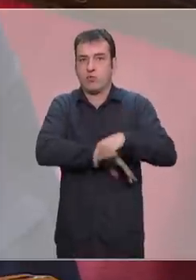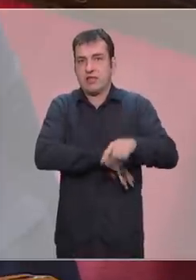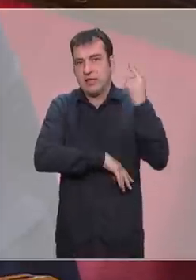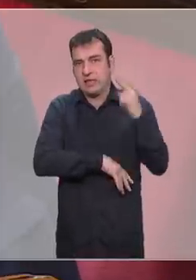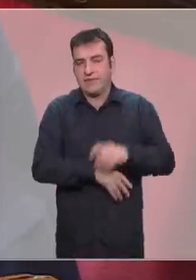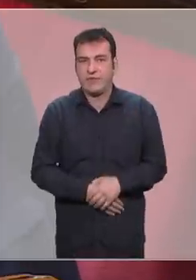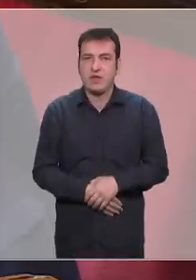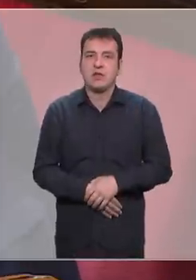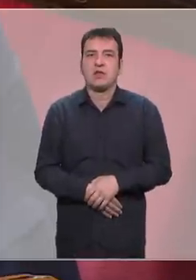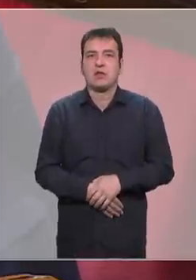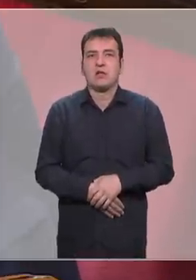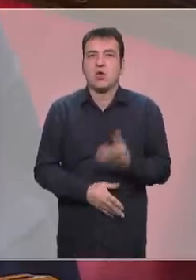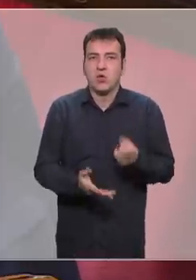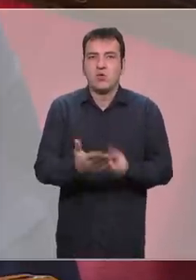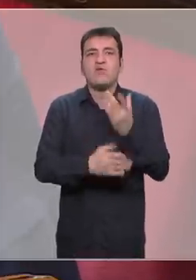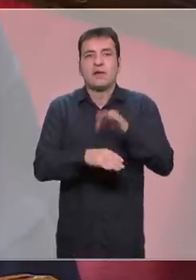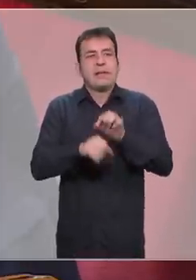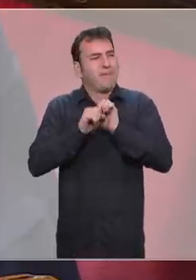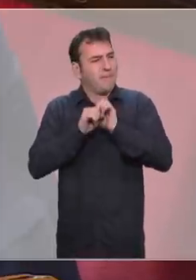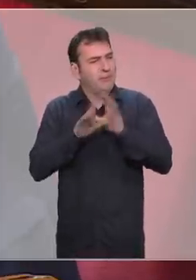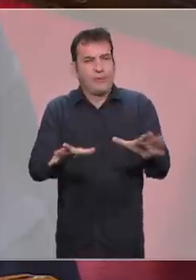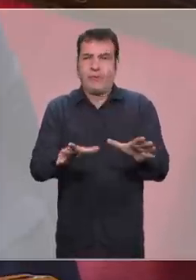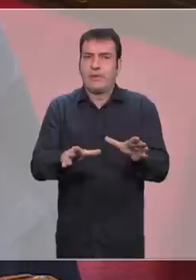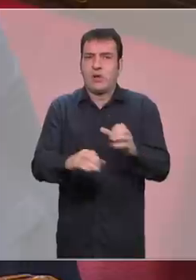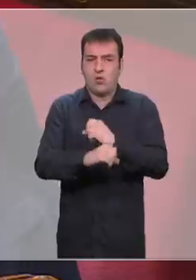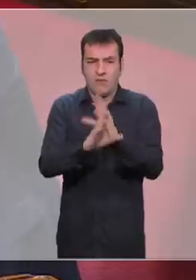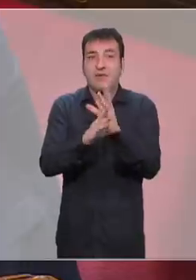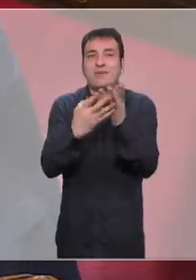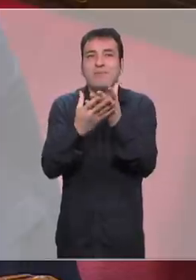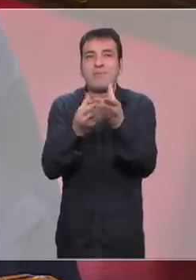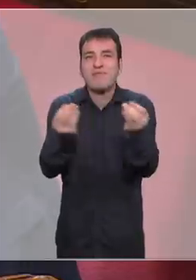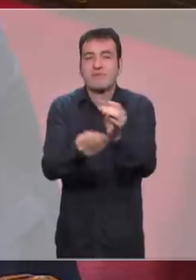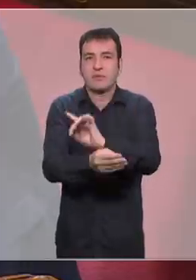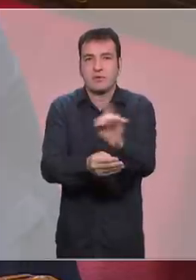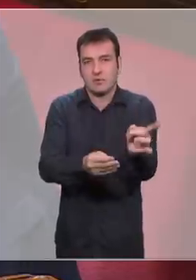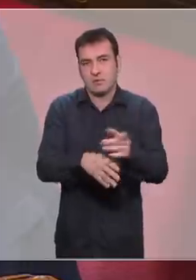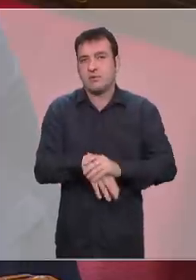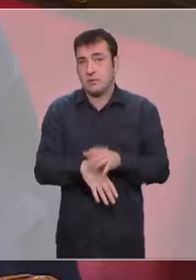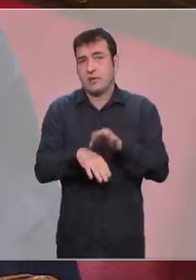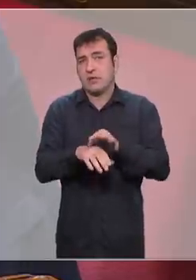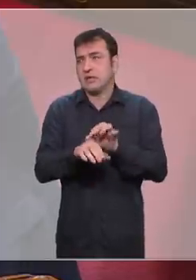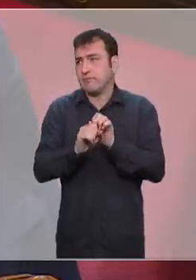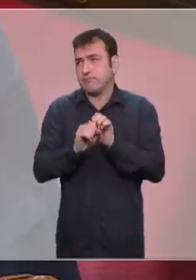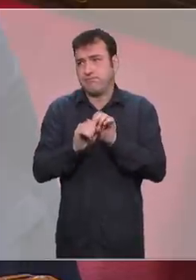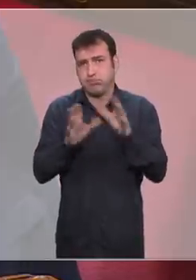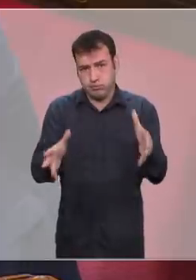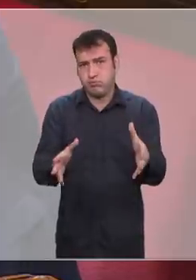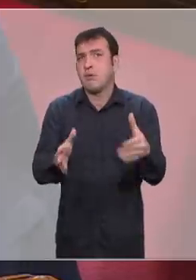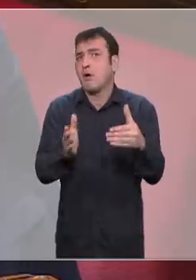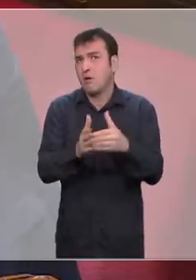Cette nouvelle vague nous le rappelle. Le virus n'a pas disparu. L'épidémie frappe encore, tue